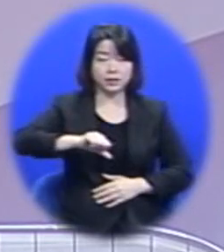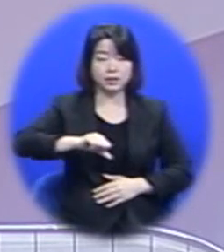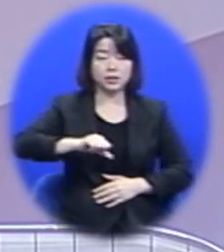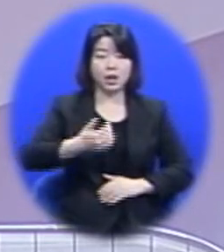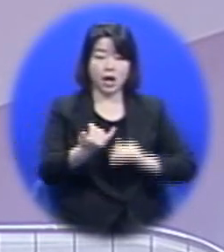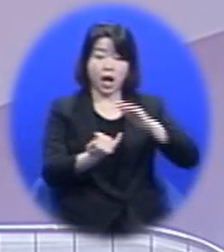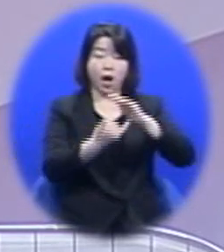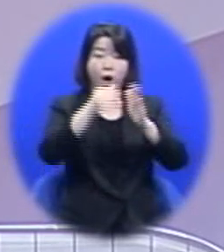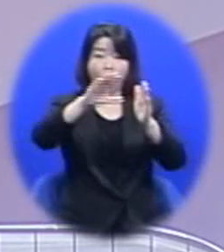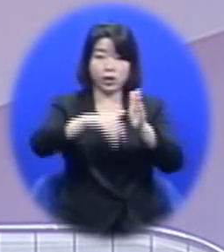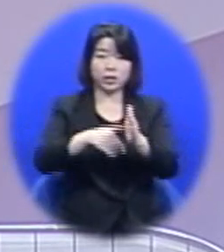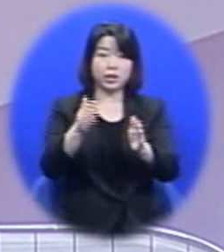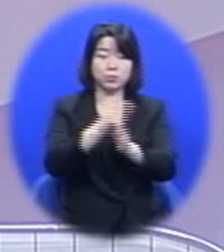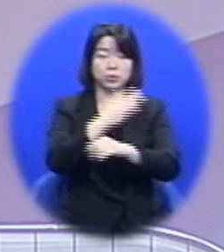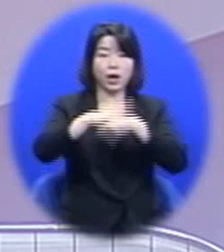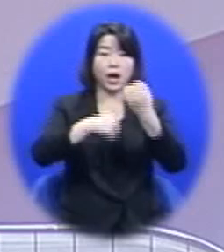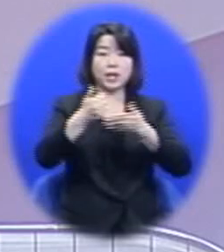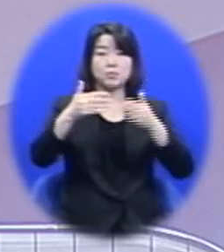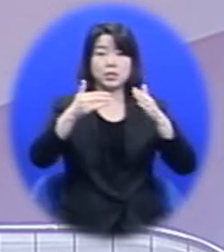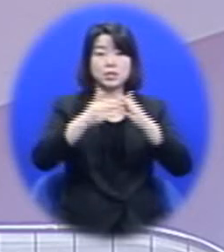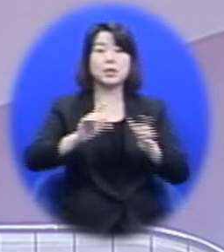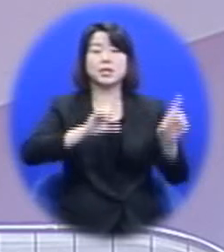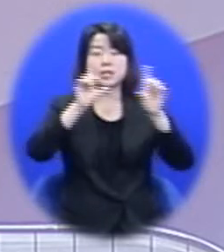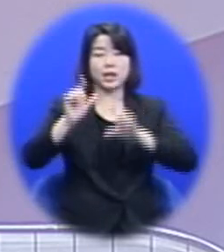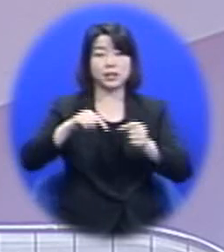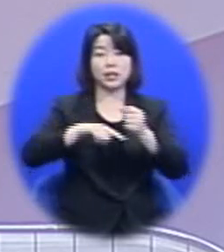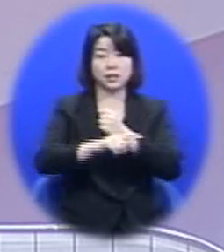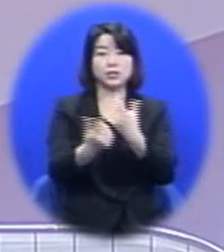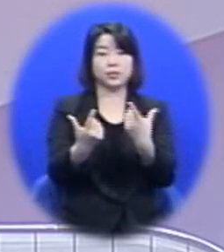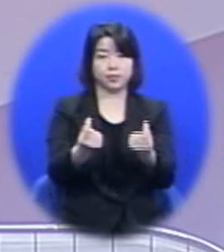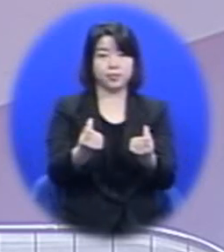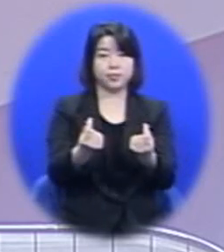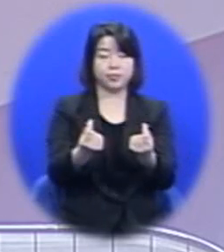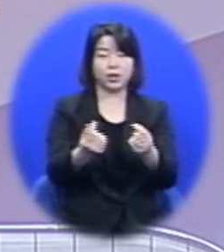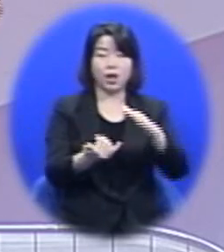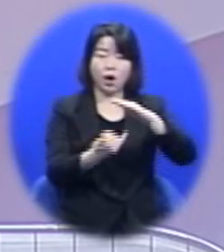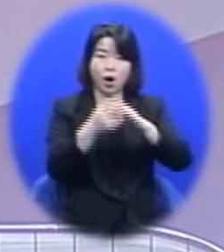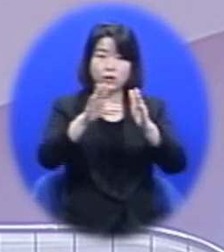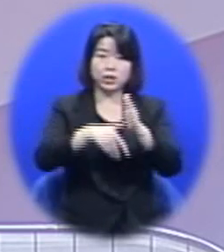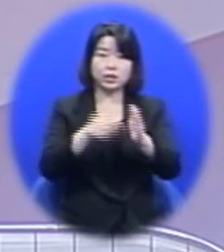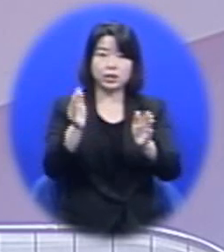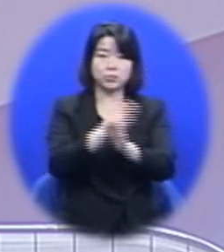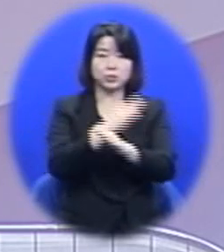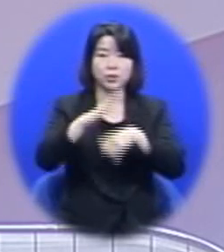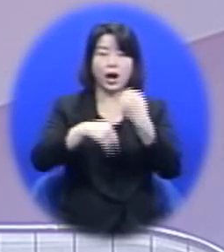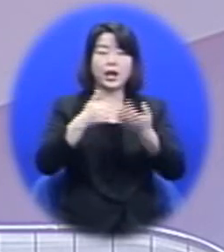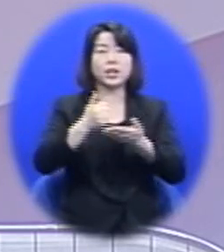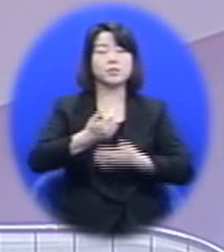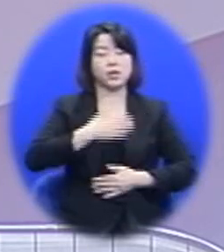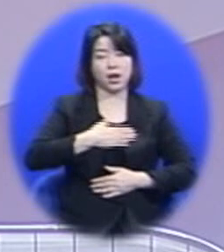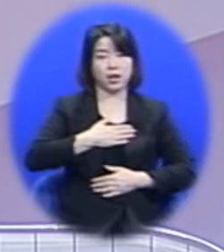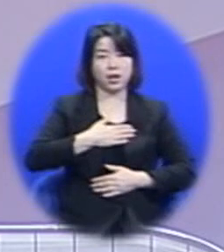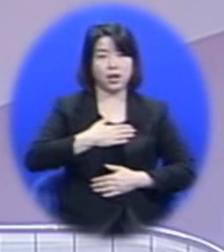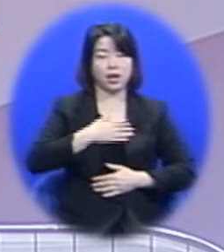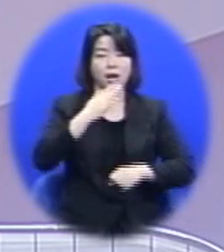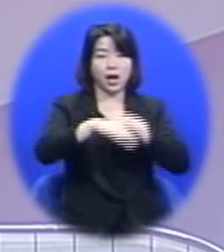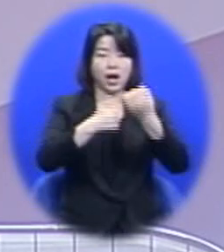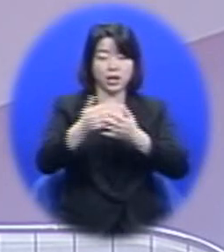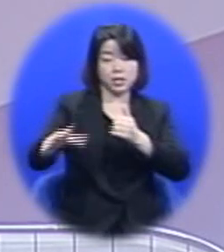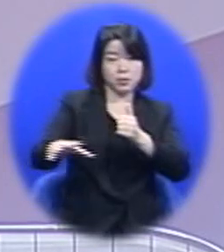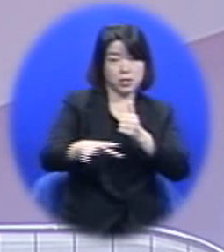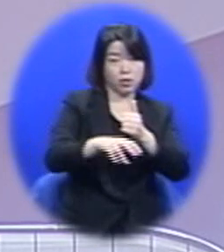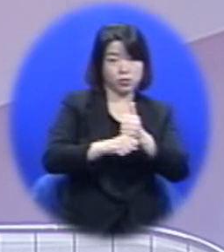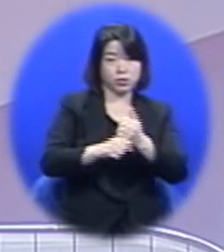어릴 때부터 하나님의 집에서 살았다는 것. 어릴 때부터 그는 하나님을 알고 있었다는 것. 하나님이 거느리신